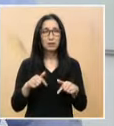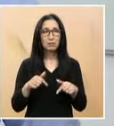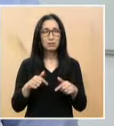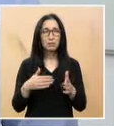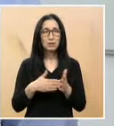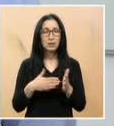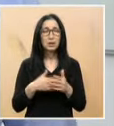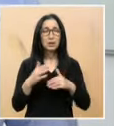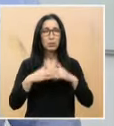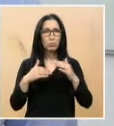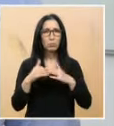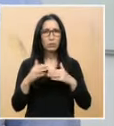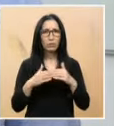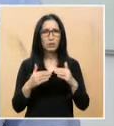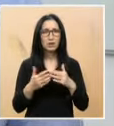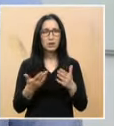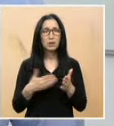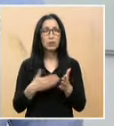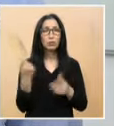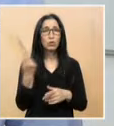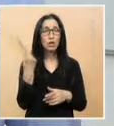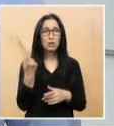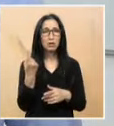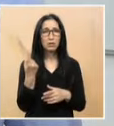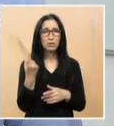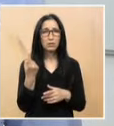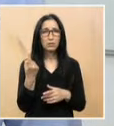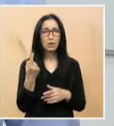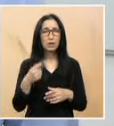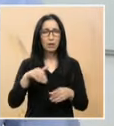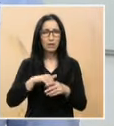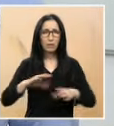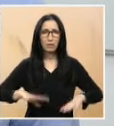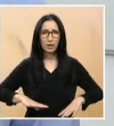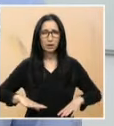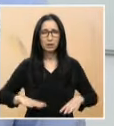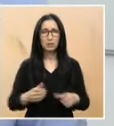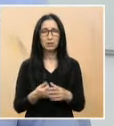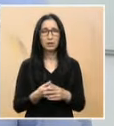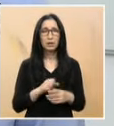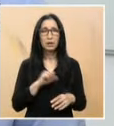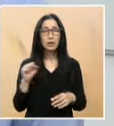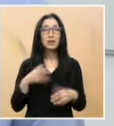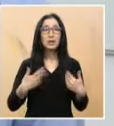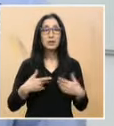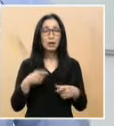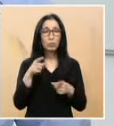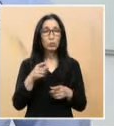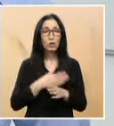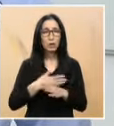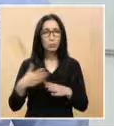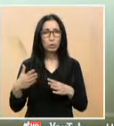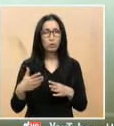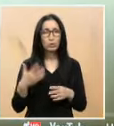точно тази гимназия заради професията, защото тя е единствената в града, бих казал, и искам